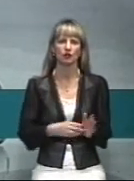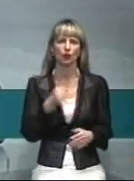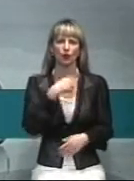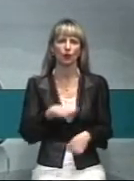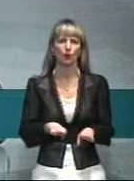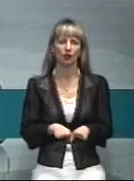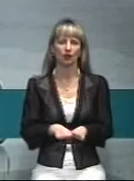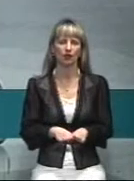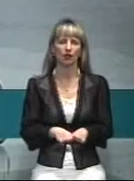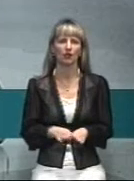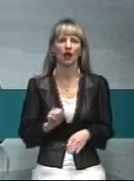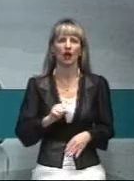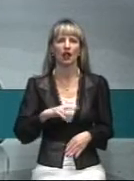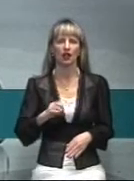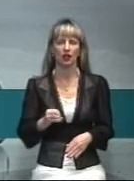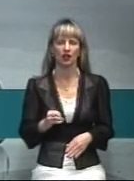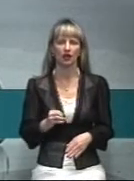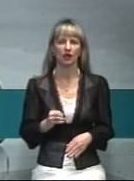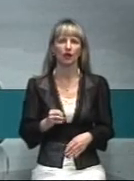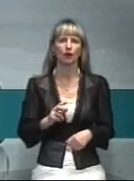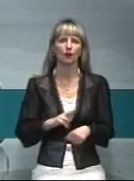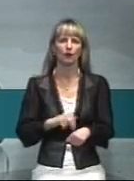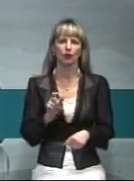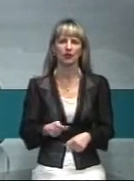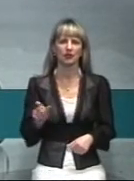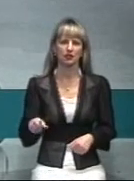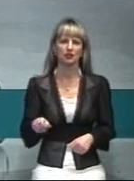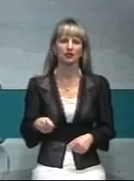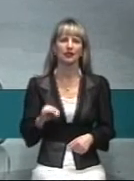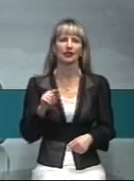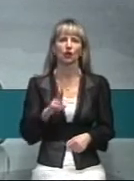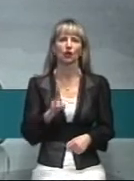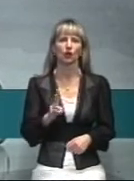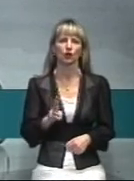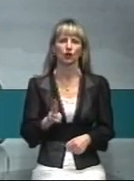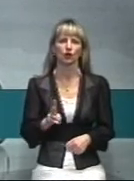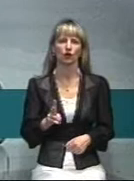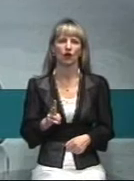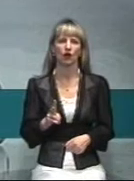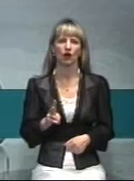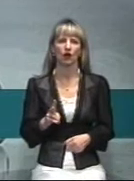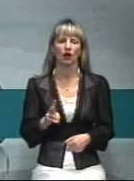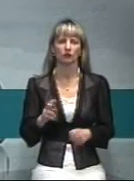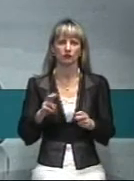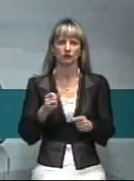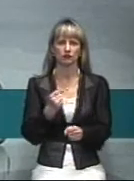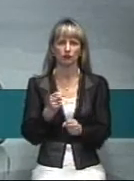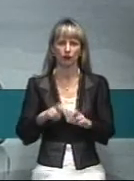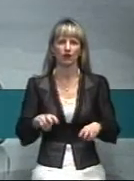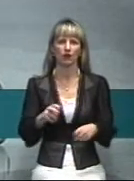Але, безумовно, відгуки патрульних поліцейських і тих, хто займається безпосередньо ДТП, свідчить про те,